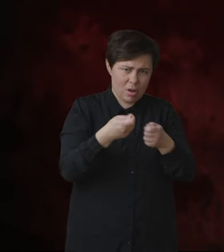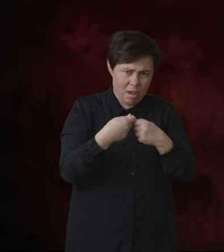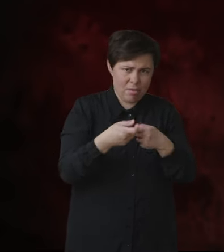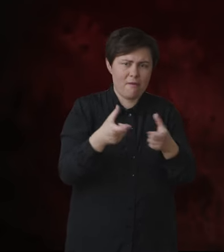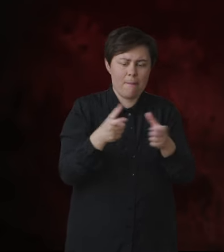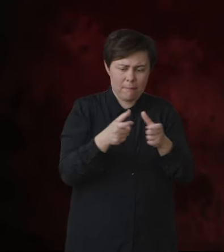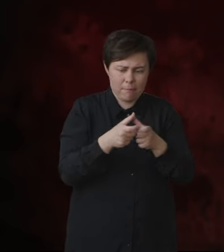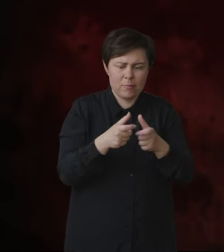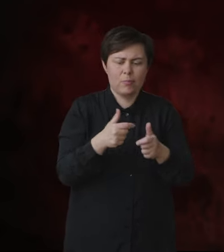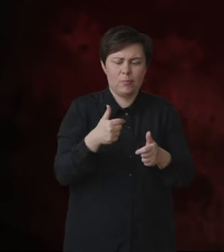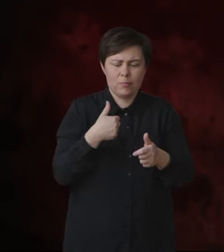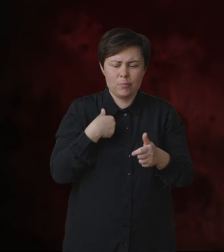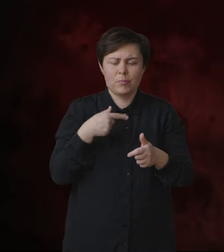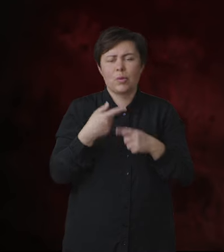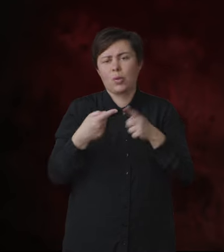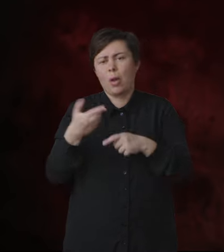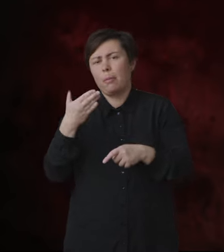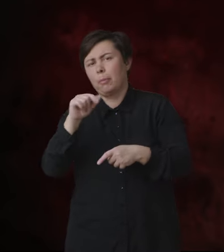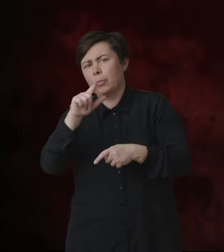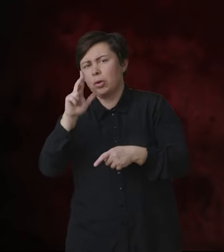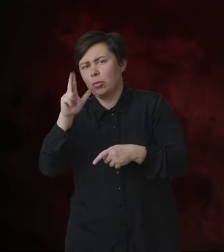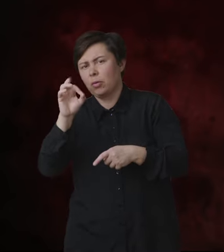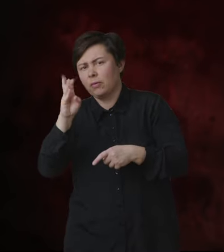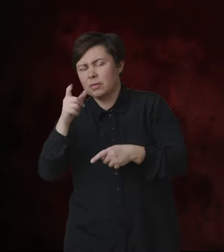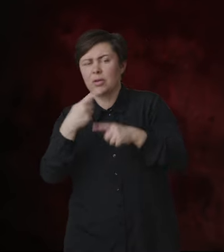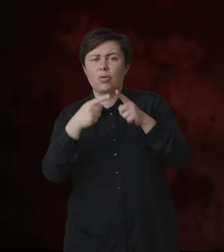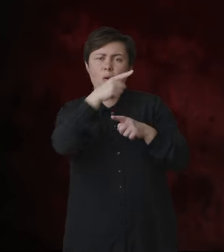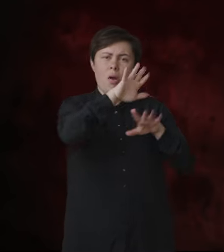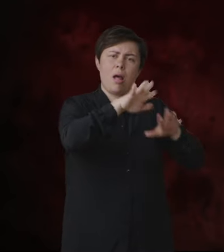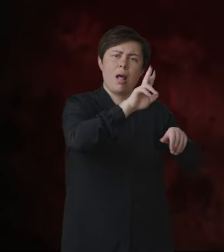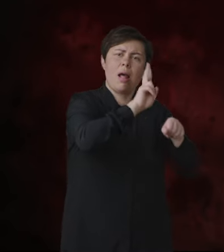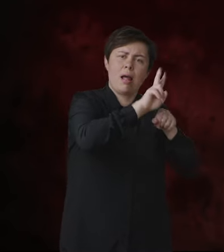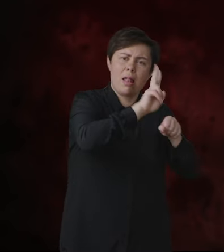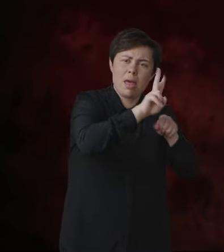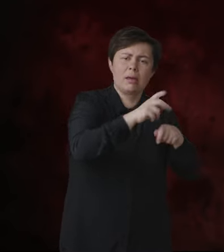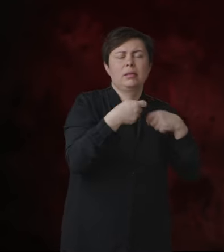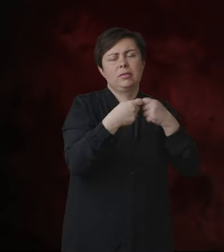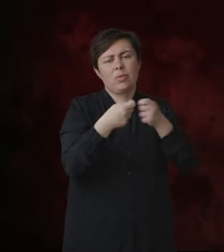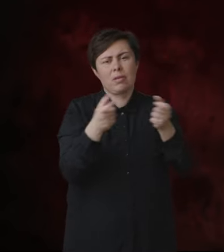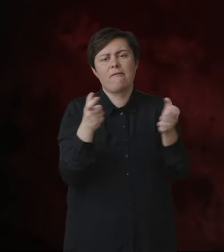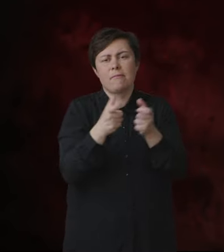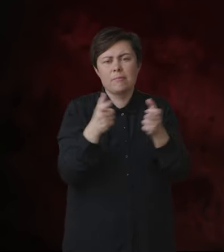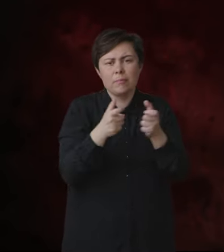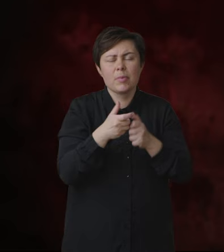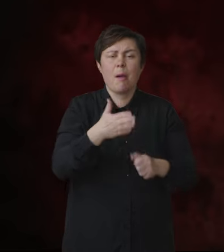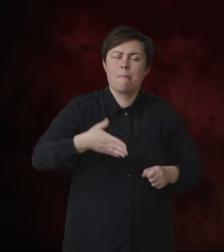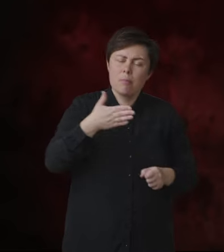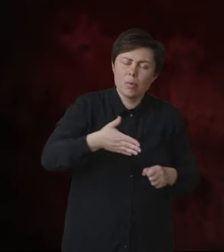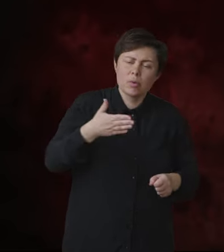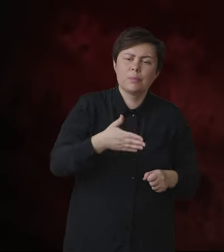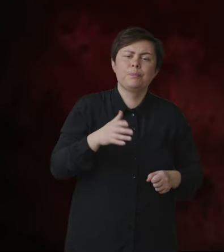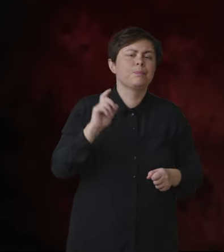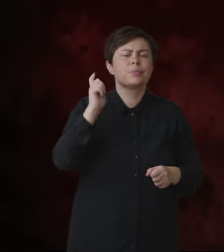stacji, trochę w Miłkowicach, potem w Legnicy. Sprzedawałam bilety na pociągi.